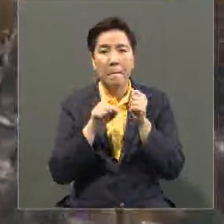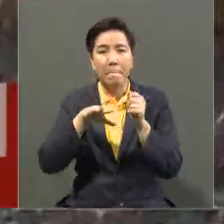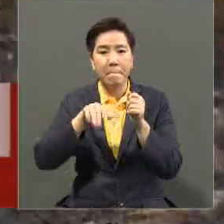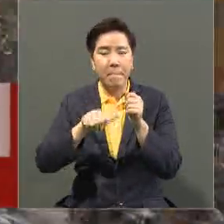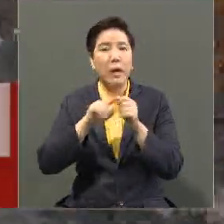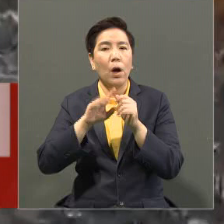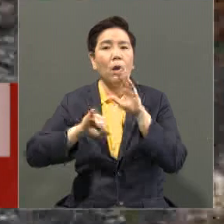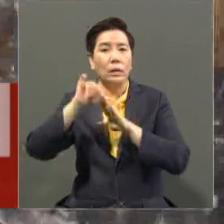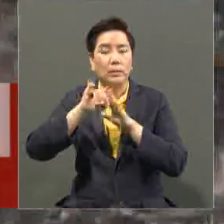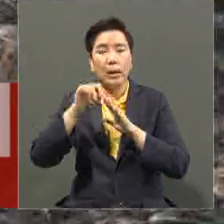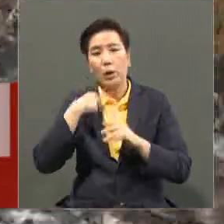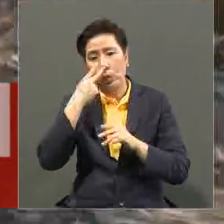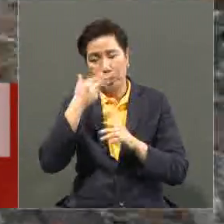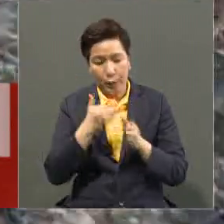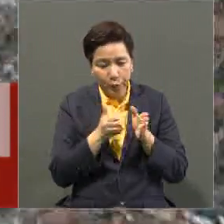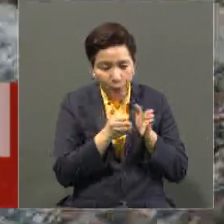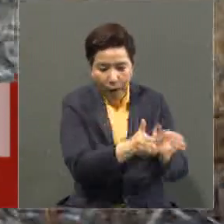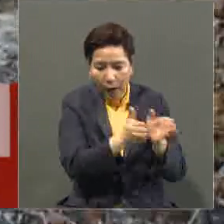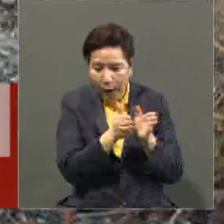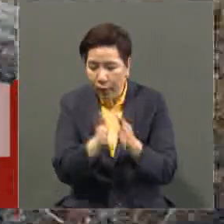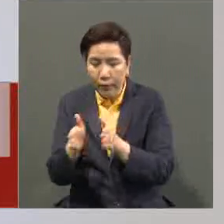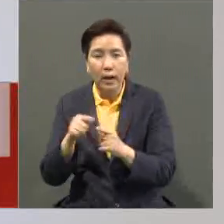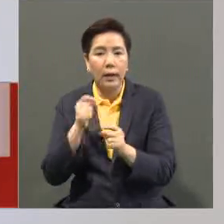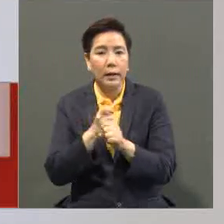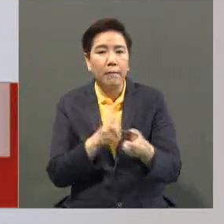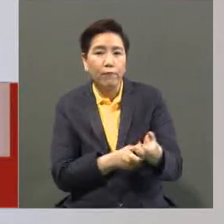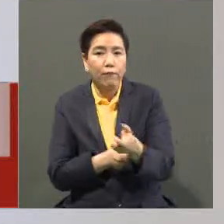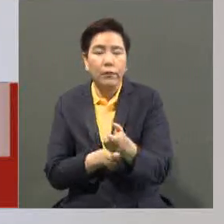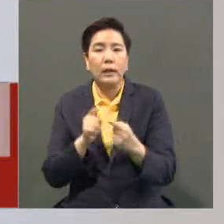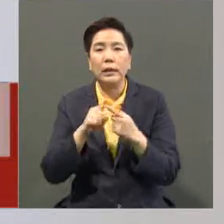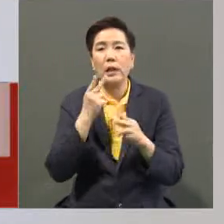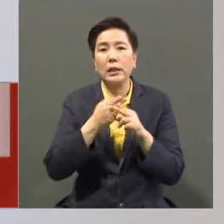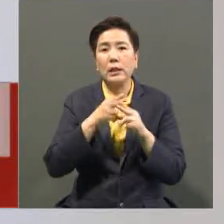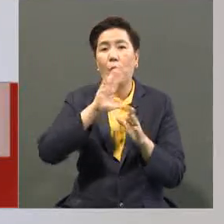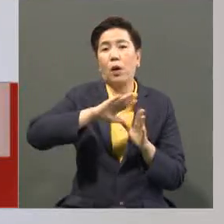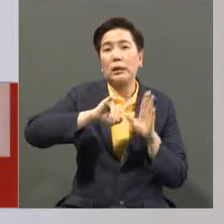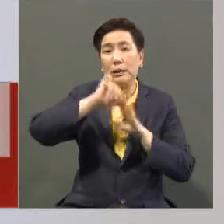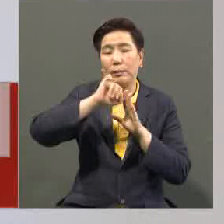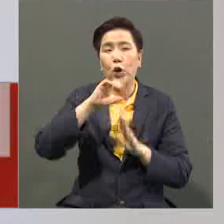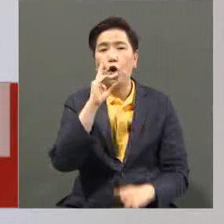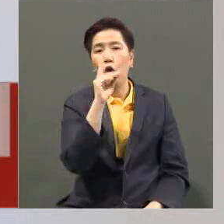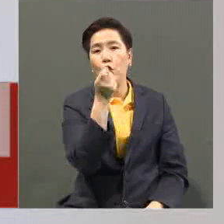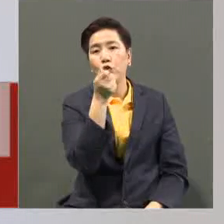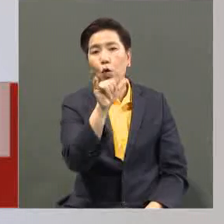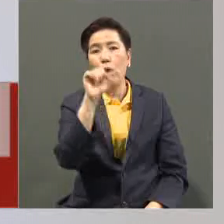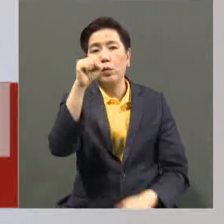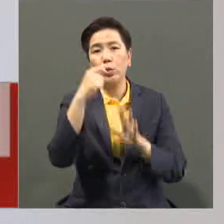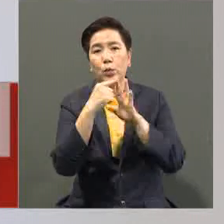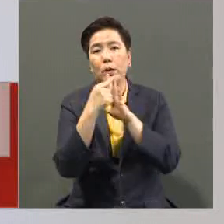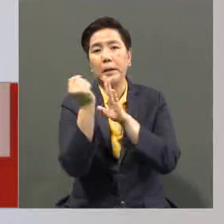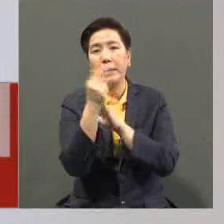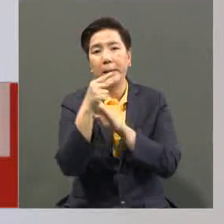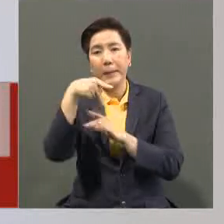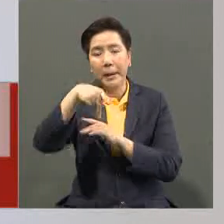ก็เลยระดมกำลังกันจากหลายภาคส่วนเลยไม่ว่าจะเป็นสถานีควบคุมไฟป่าภูพิงอุทยานแห่งชาติดอยสุเทพปุยชุดปฏิบัติ